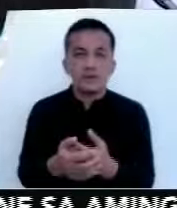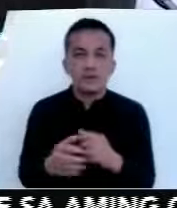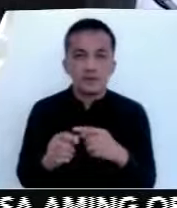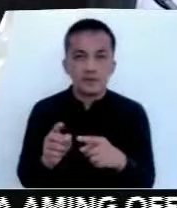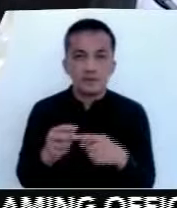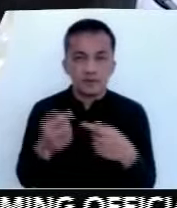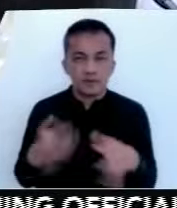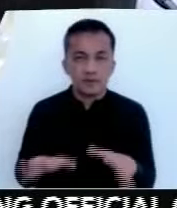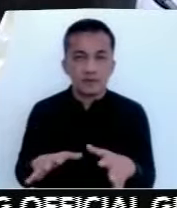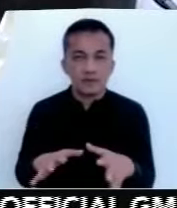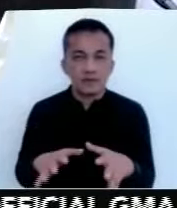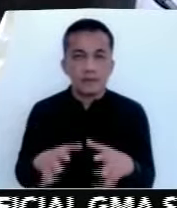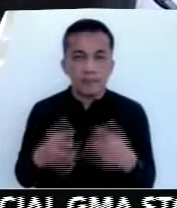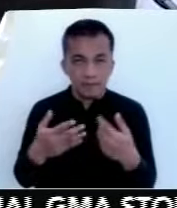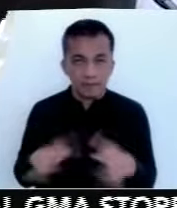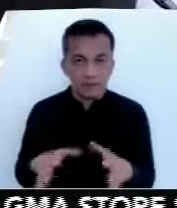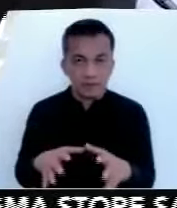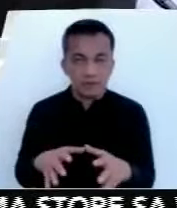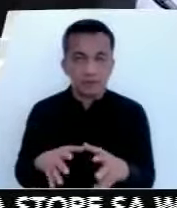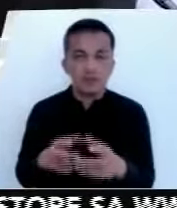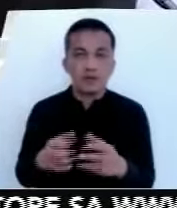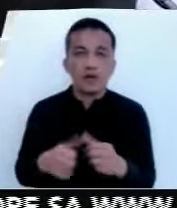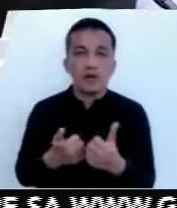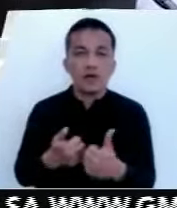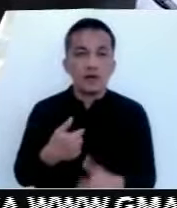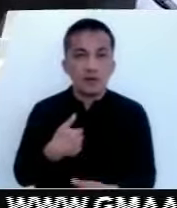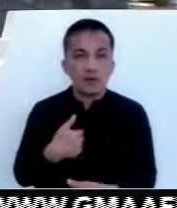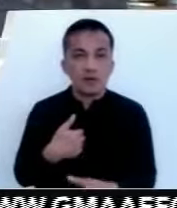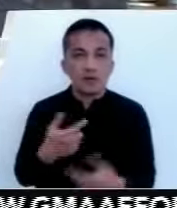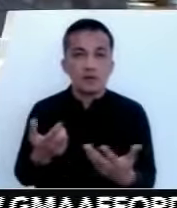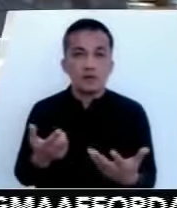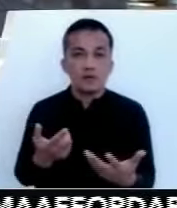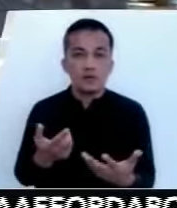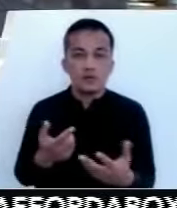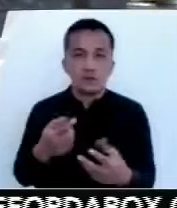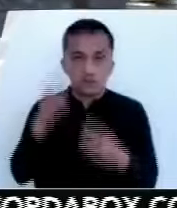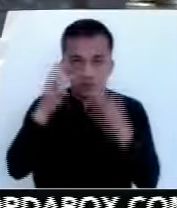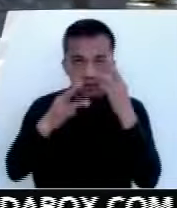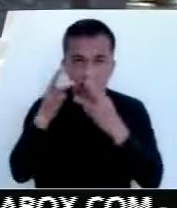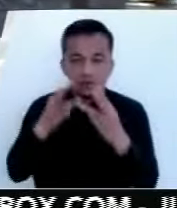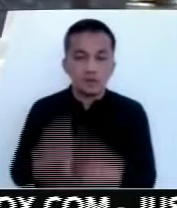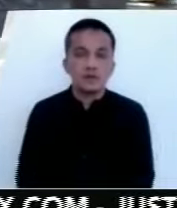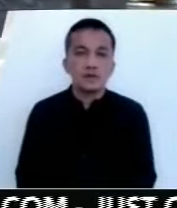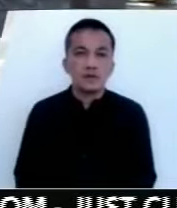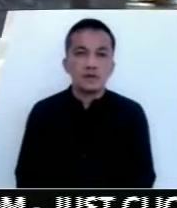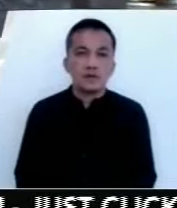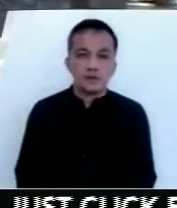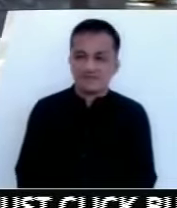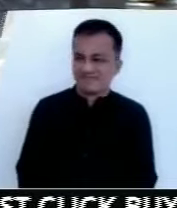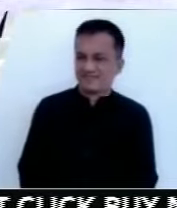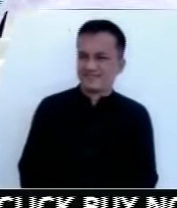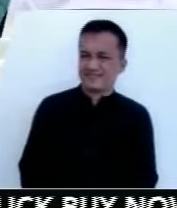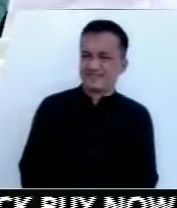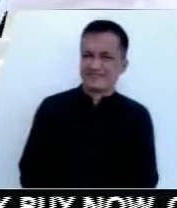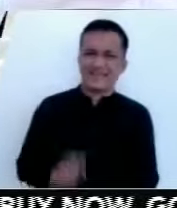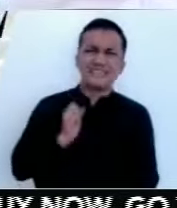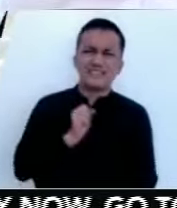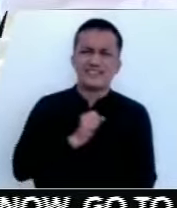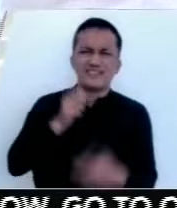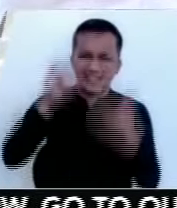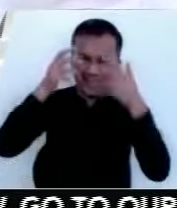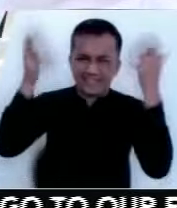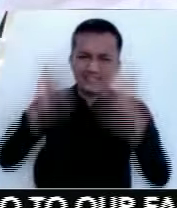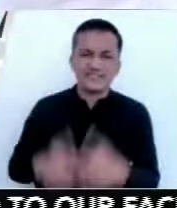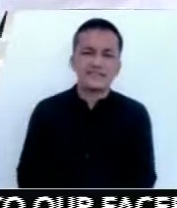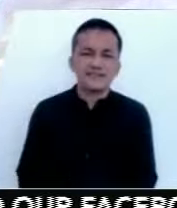po pagkatapos po ng session Paano po ako Yun lang doon po ako nagwo-worry kaya ang mga senador nainis that that